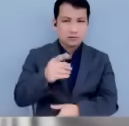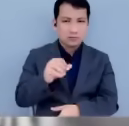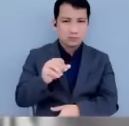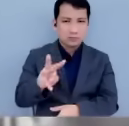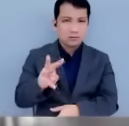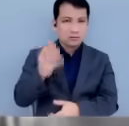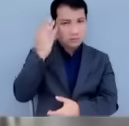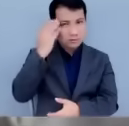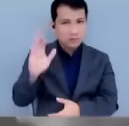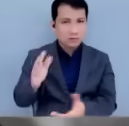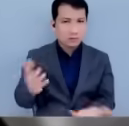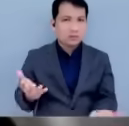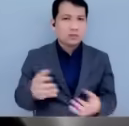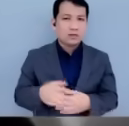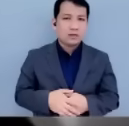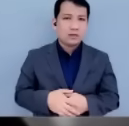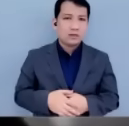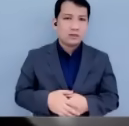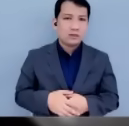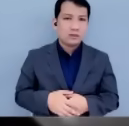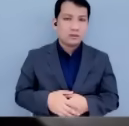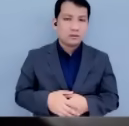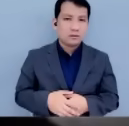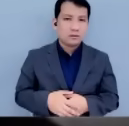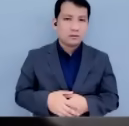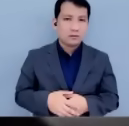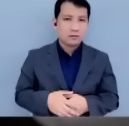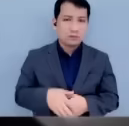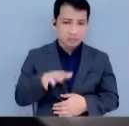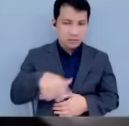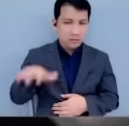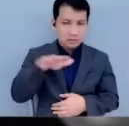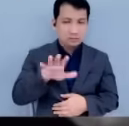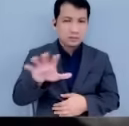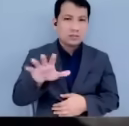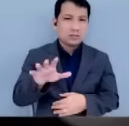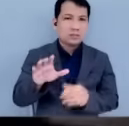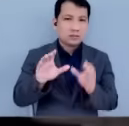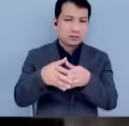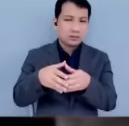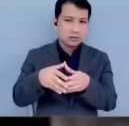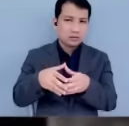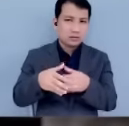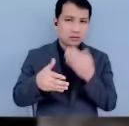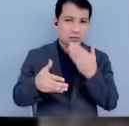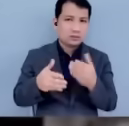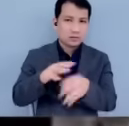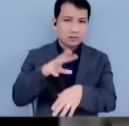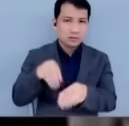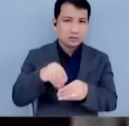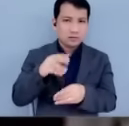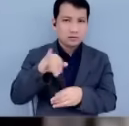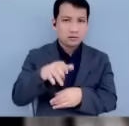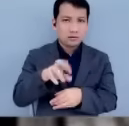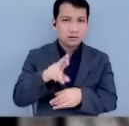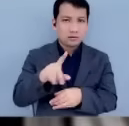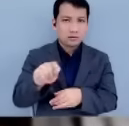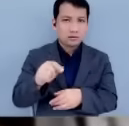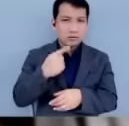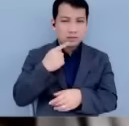don't as the leadership or Ask the majority Thank you sir part of the majority I